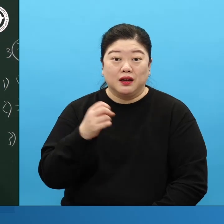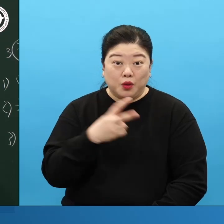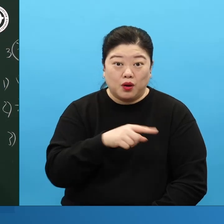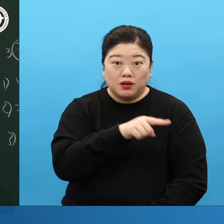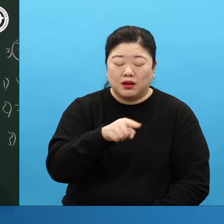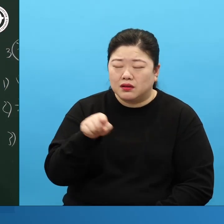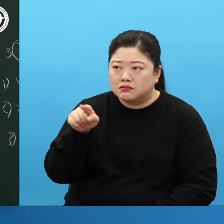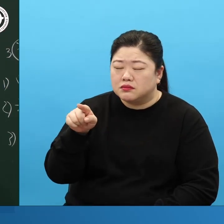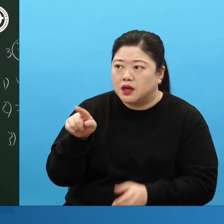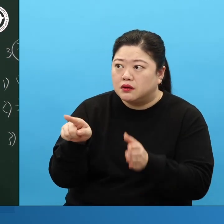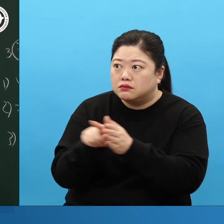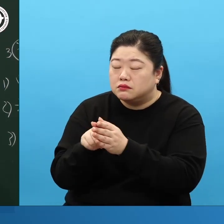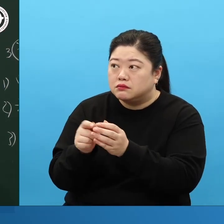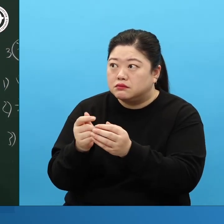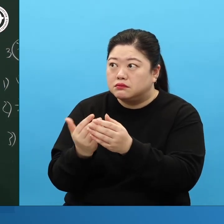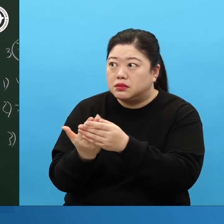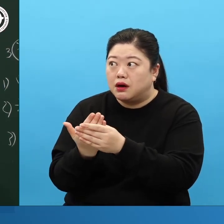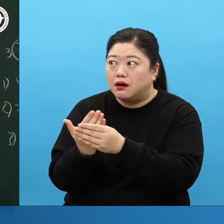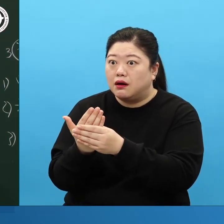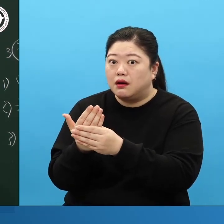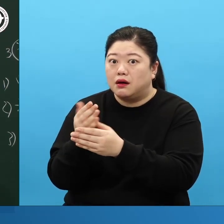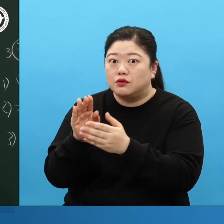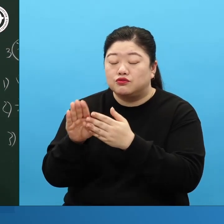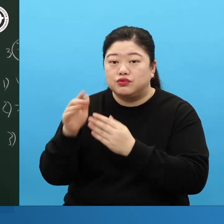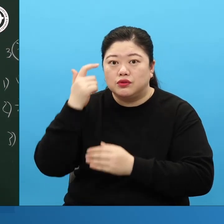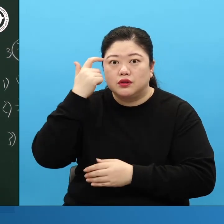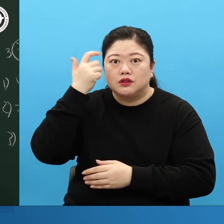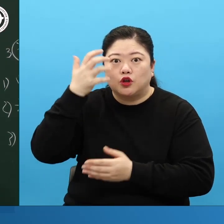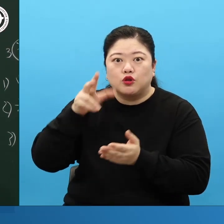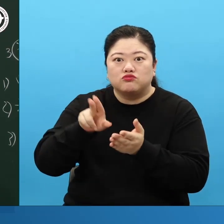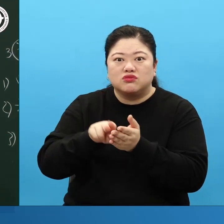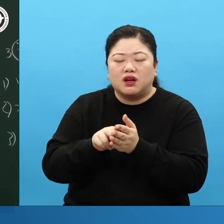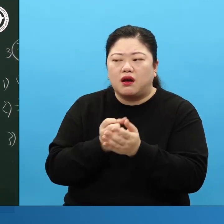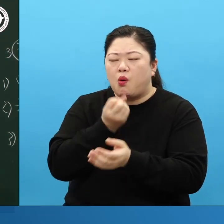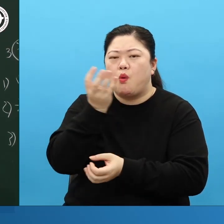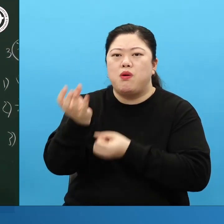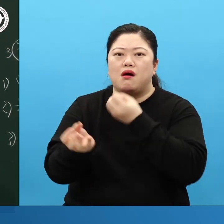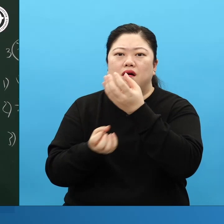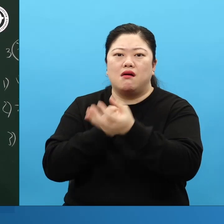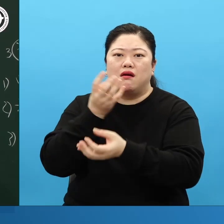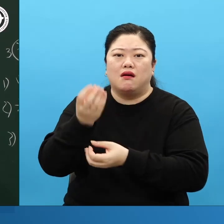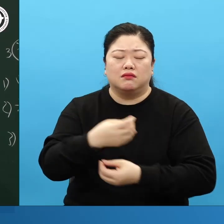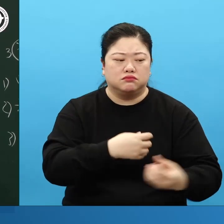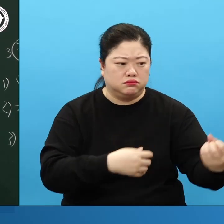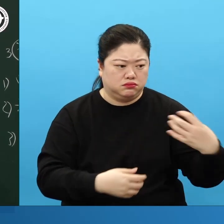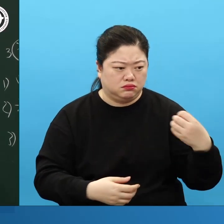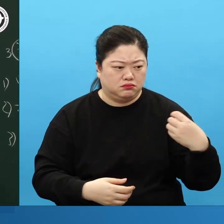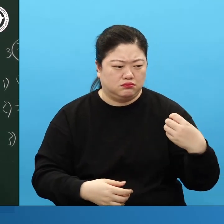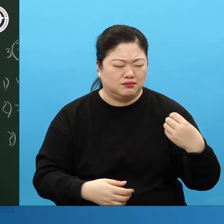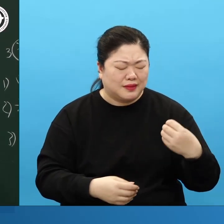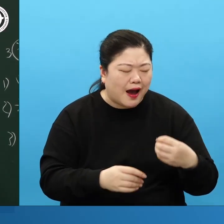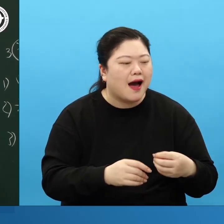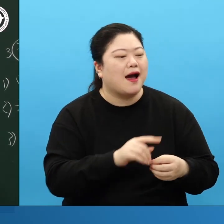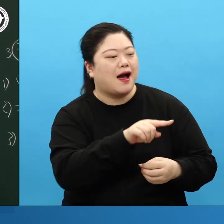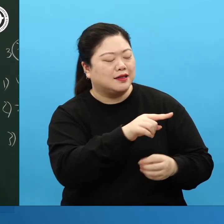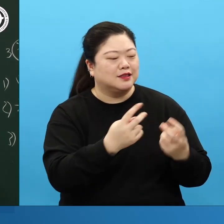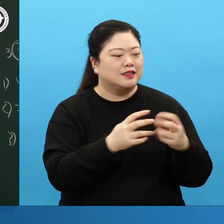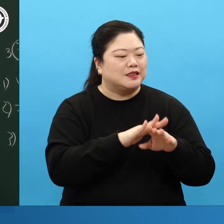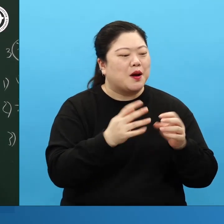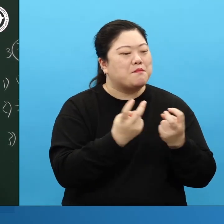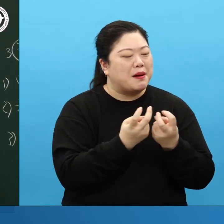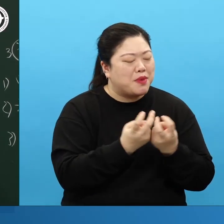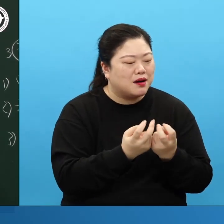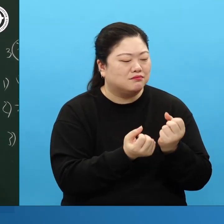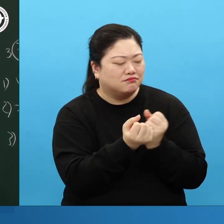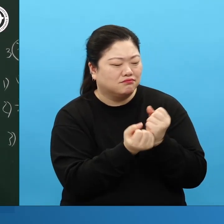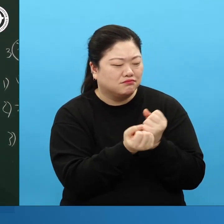van a decirnos cuáles son 그 sus 이전에 안 problemas espirituales. Antes no. 그러면 답을 줄 수 있잖아요. Ahí podremos darles la respuesta. 그걸 보고 70인